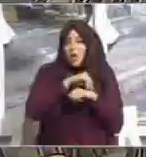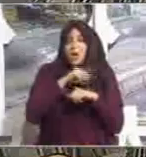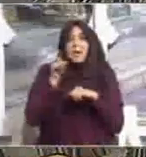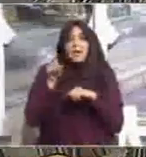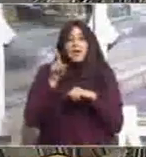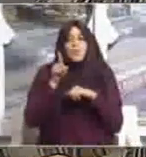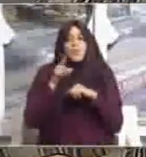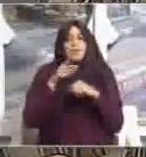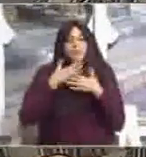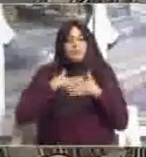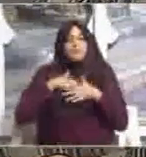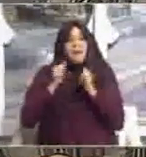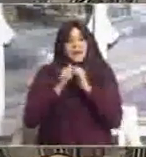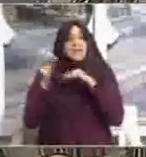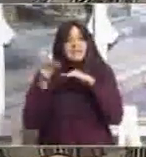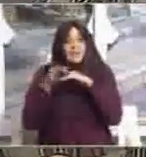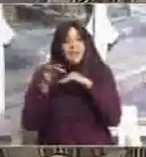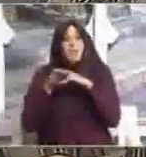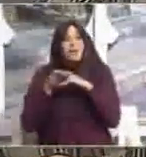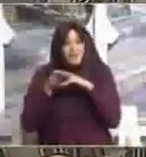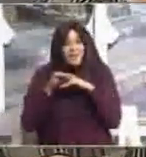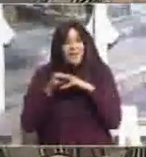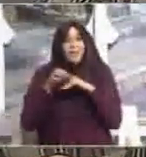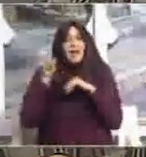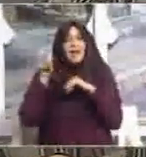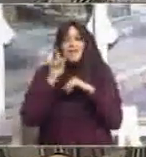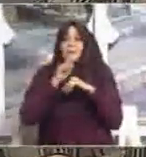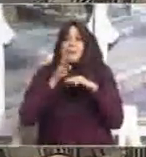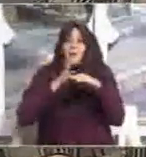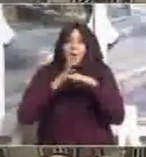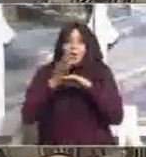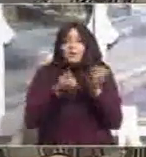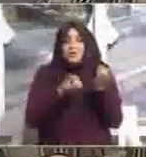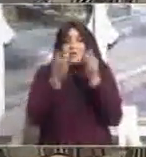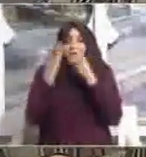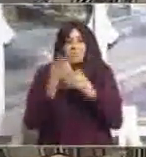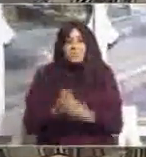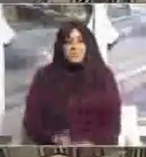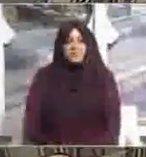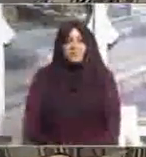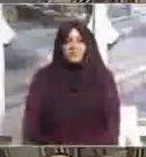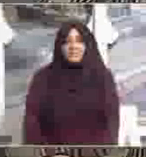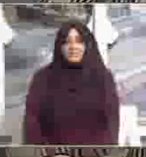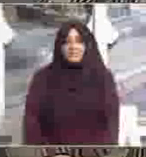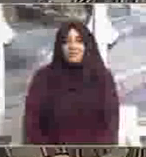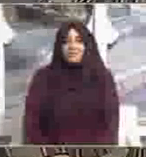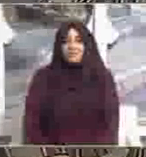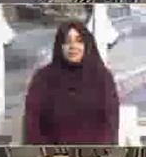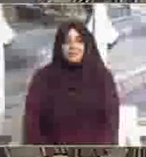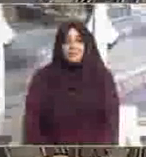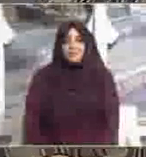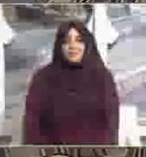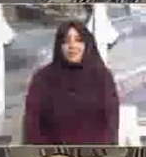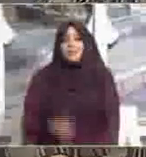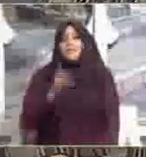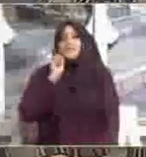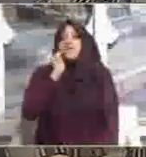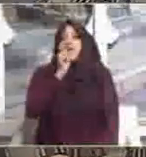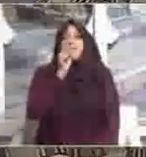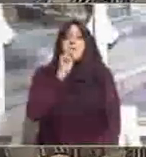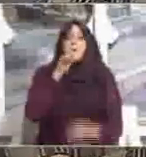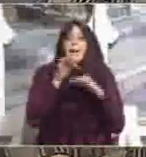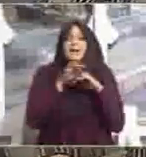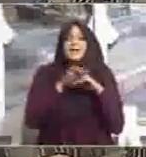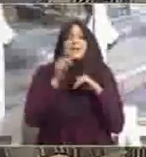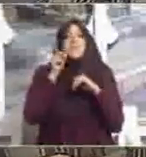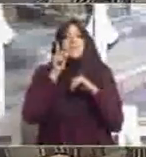صح. تقعد تشوف منظمات، شوف في راجل هو صح، هذيك المنظمات هو كلش. صح. هذيك هو الجنة تاعك. إيه؟ وإذا